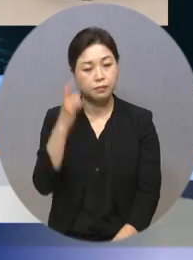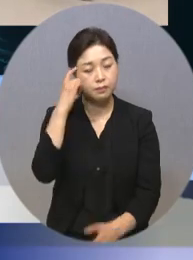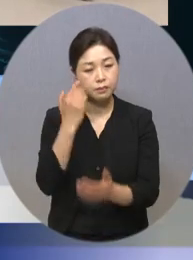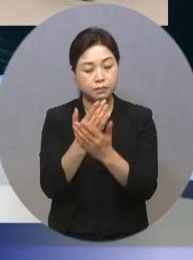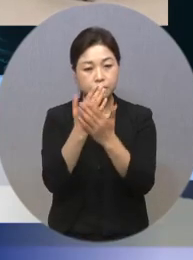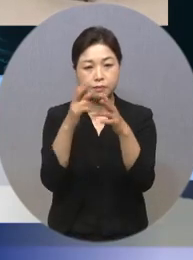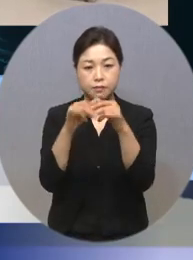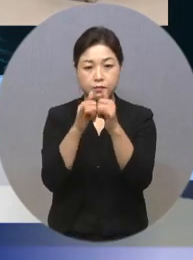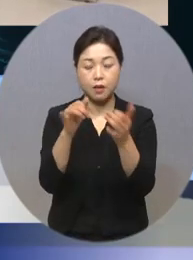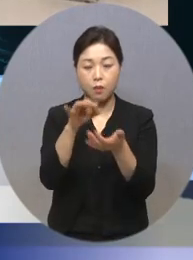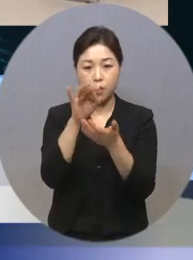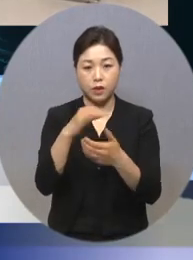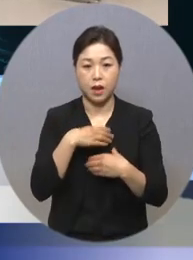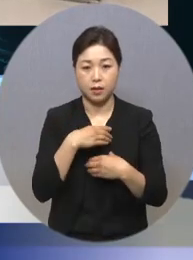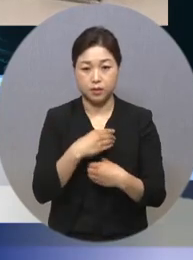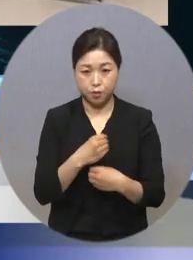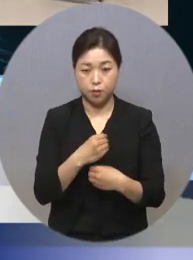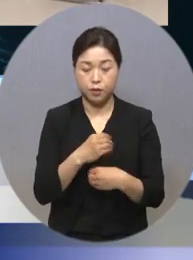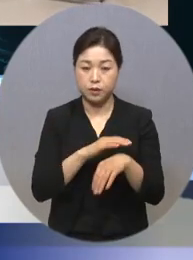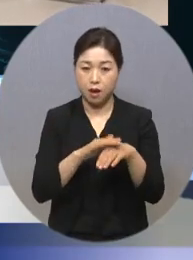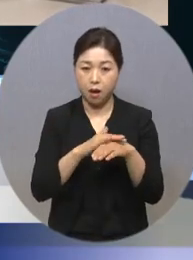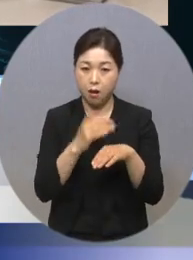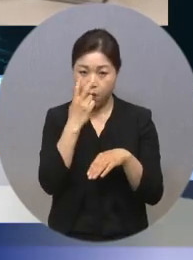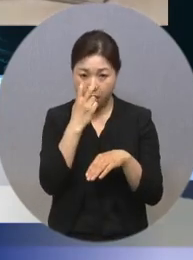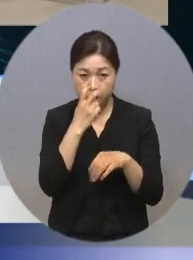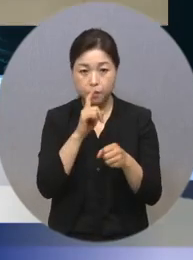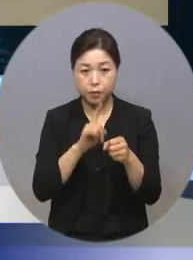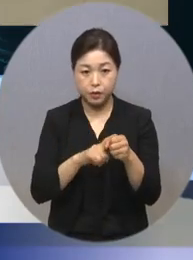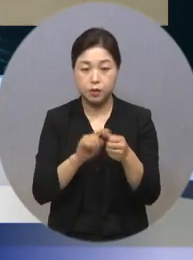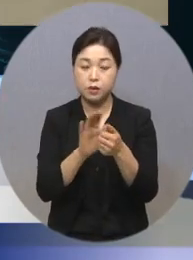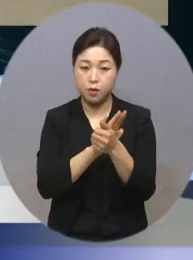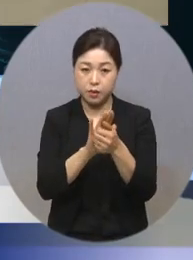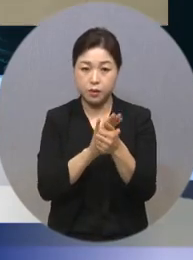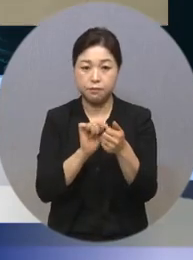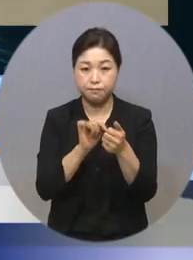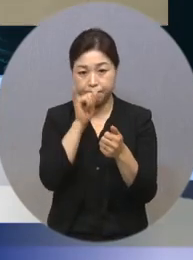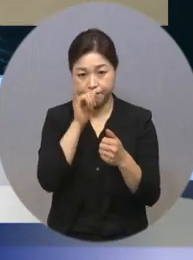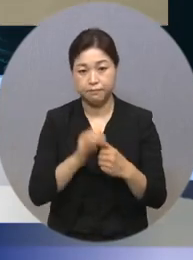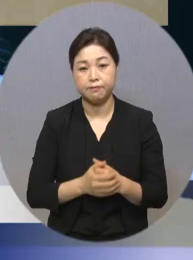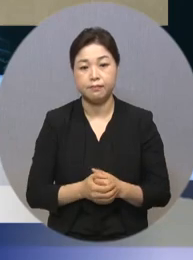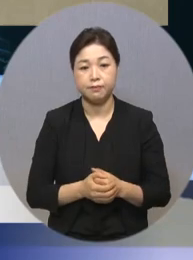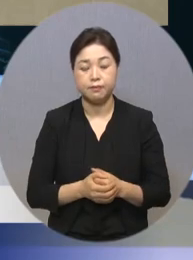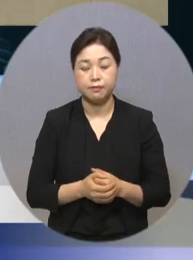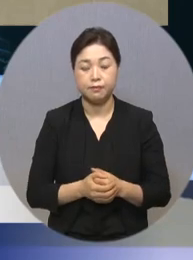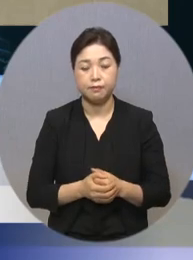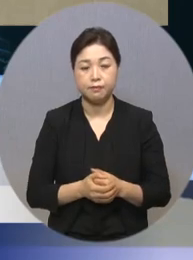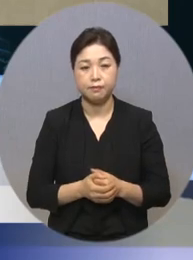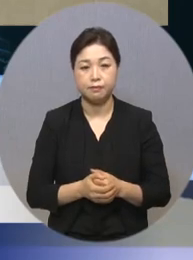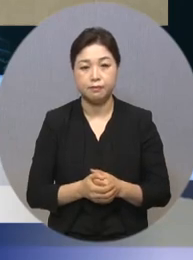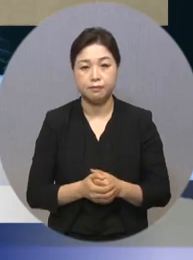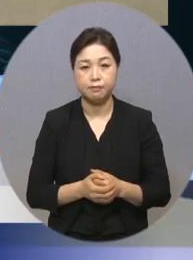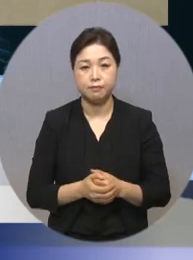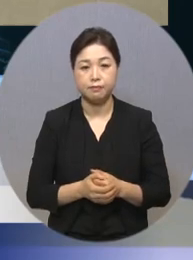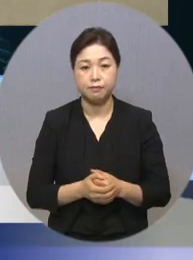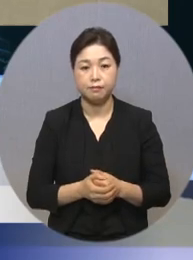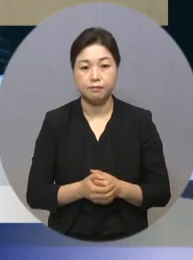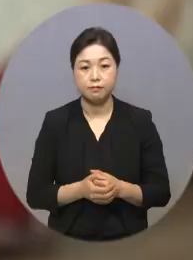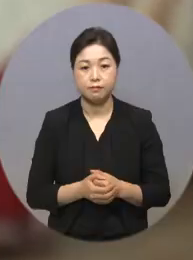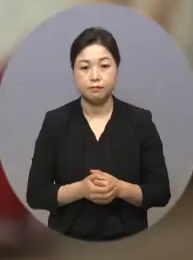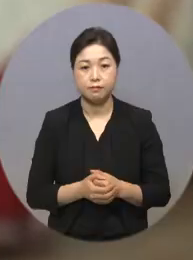발달장애인의 재산을 안전하고 효과적으로 관리하기 위한 서비스가 추진됩니다. 보도에 박성용 기자입니다.